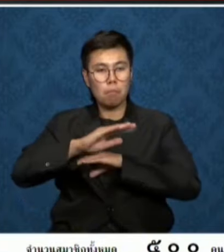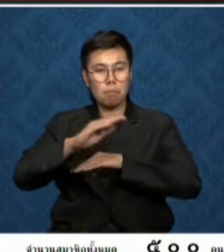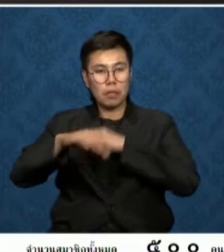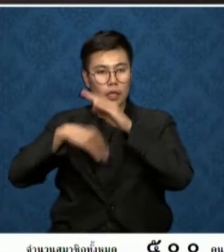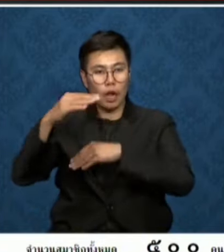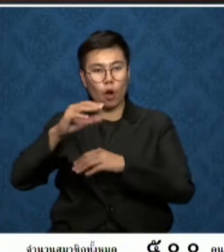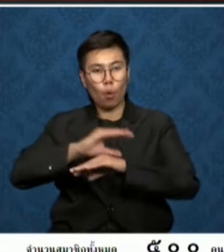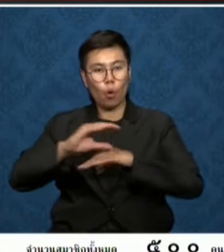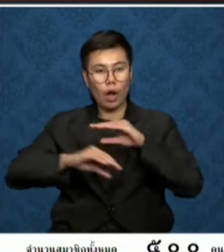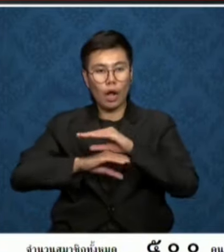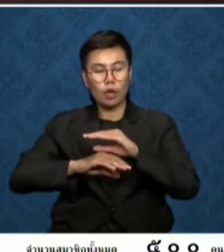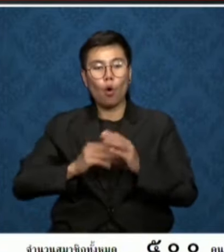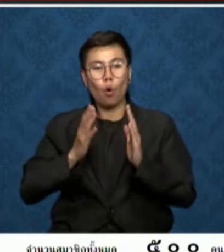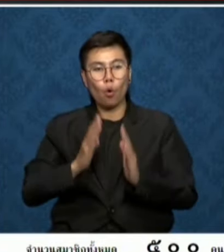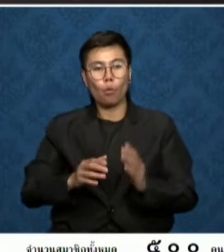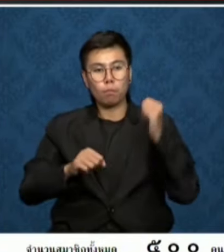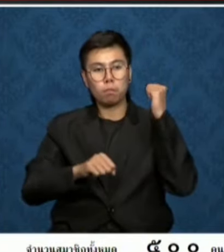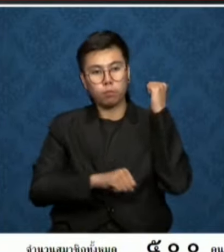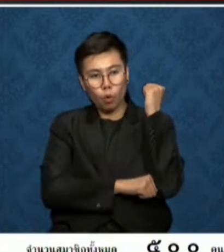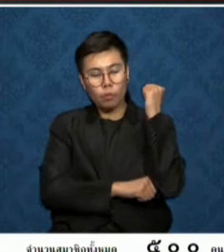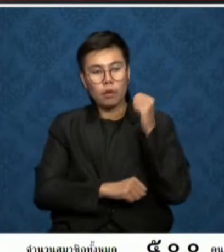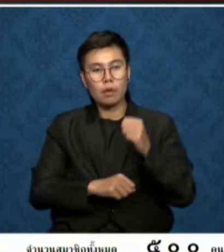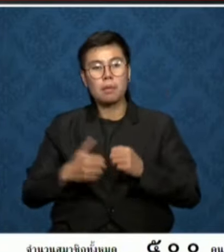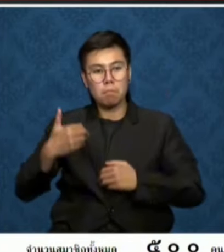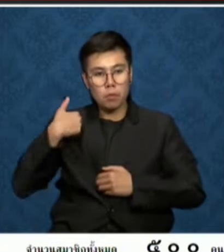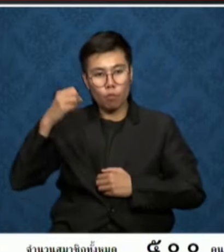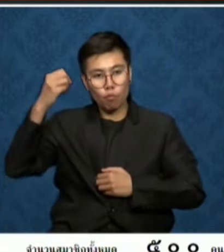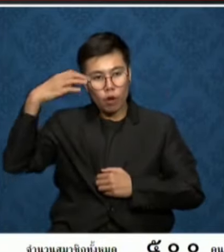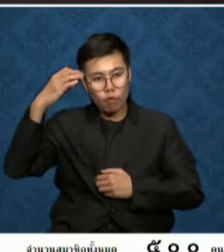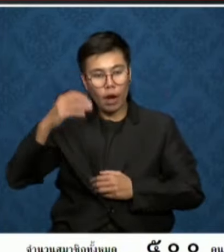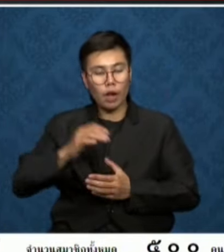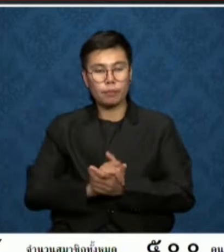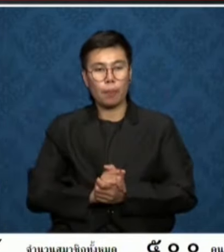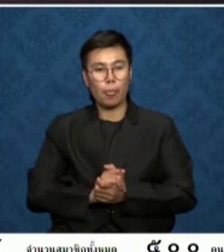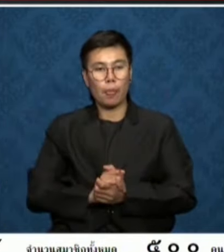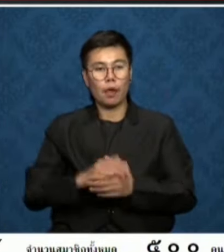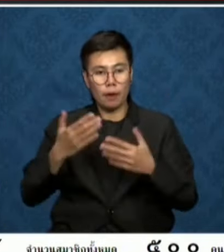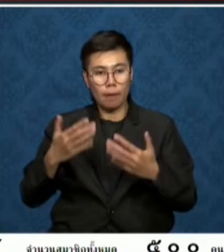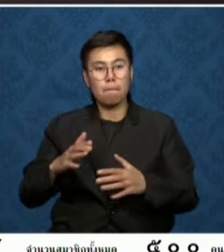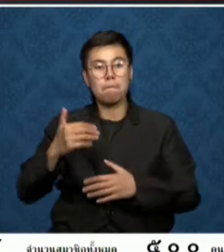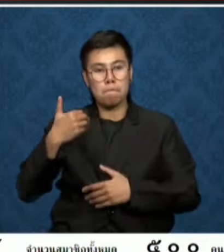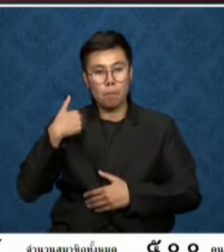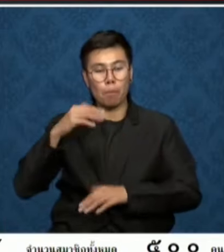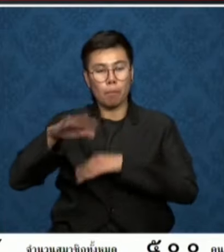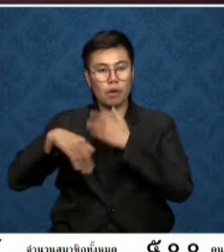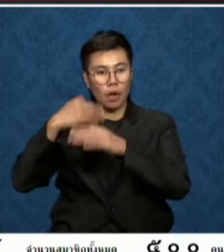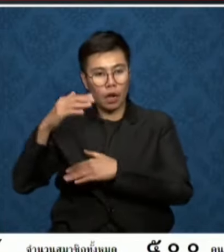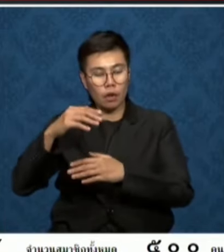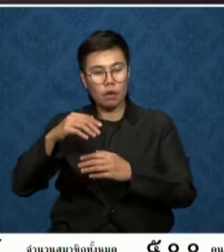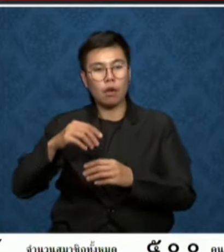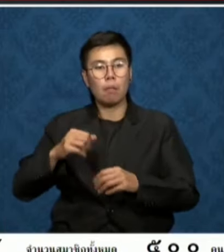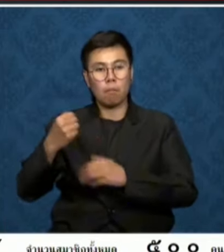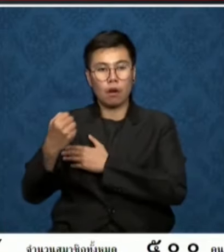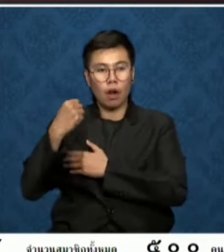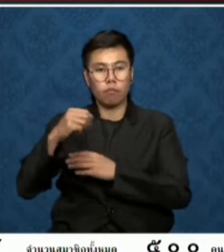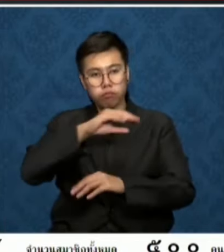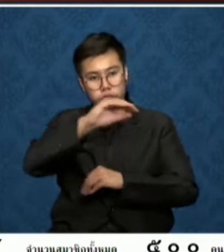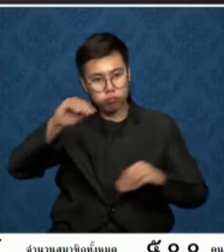นผู้ด้อยโอกาสให้สามารถเข้าถึงไฟฟ้าได้ครับรวมไปถึงครับการพัฒนาส่งเสริมโครงการพลังงานหมุนเวียนก็ทำ